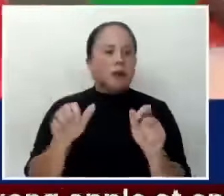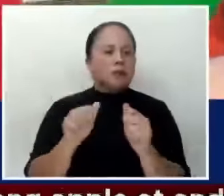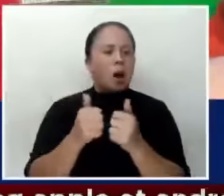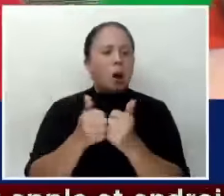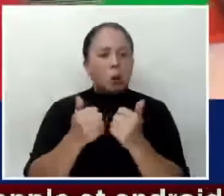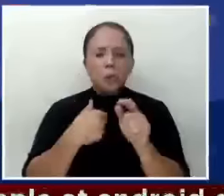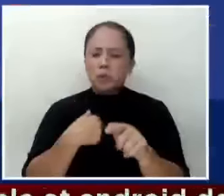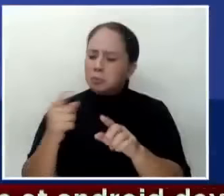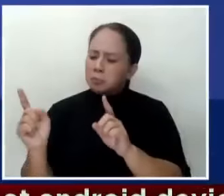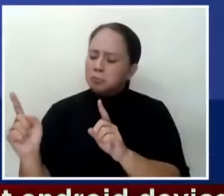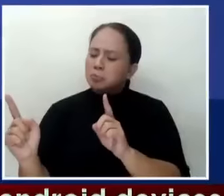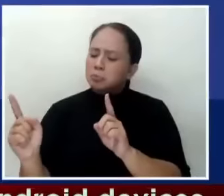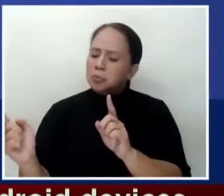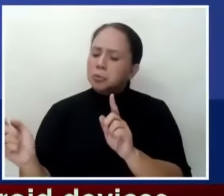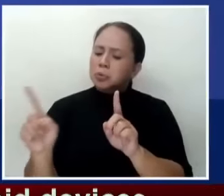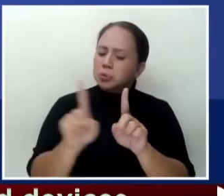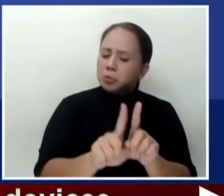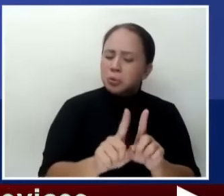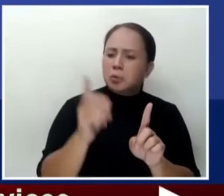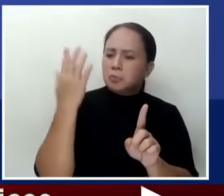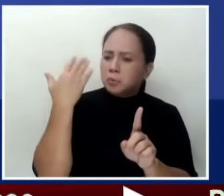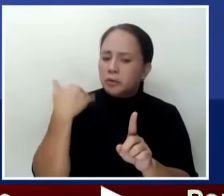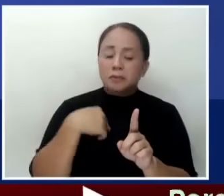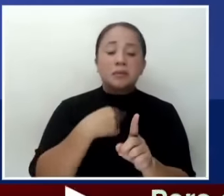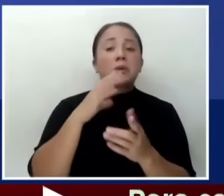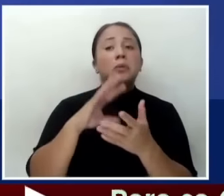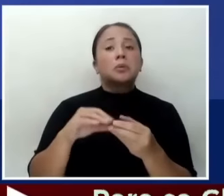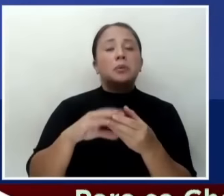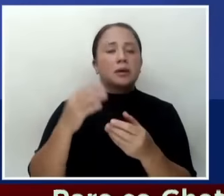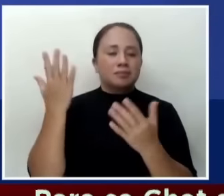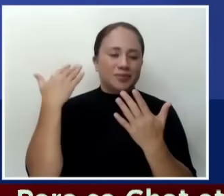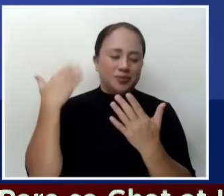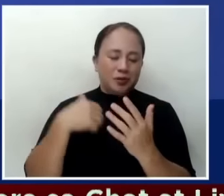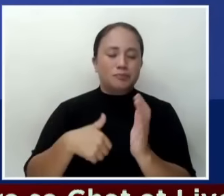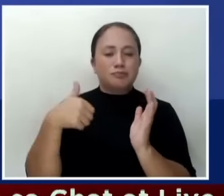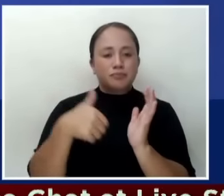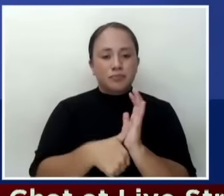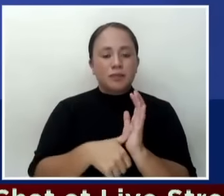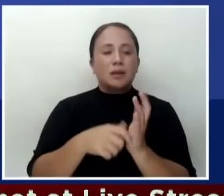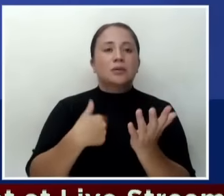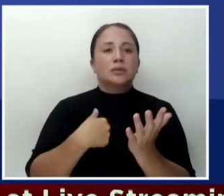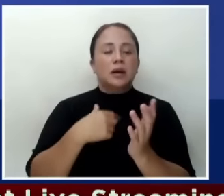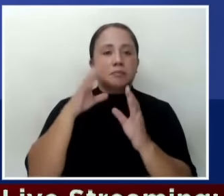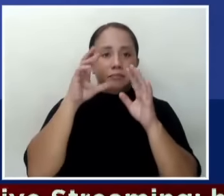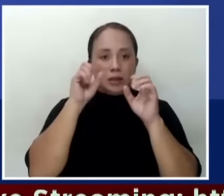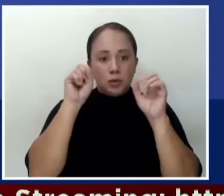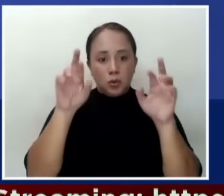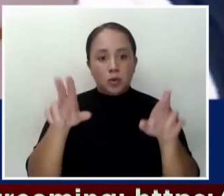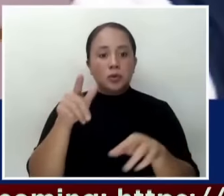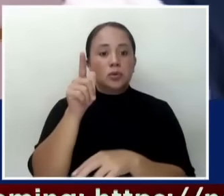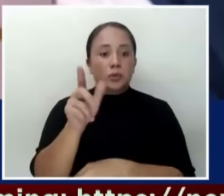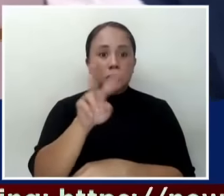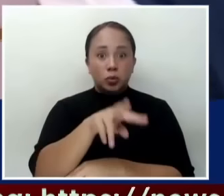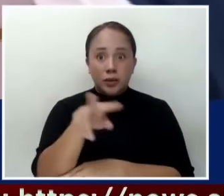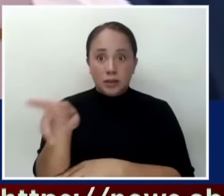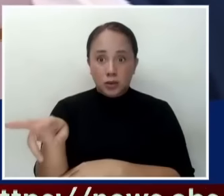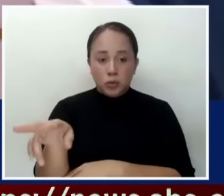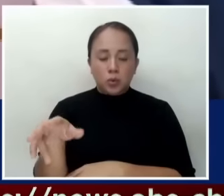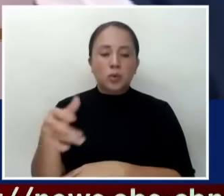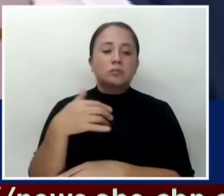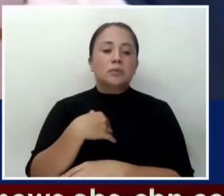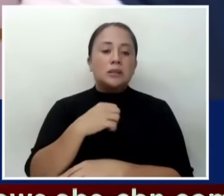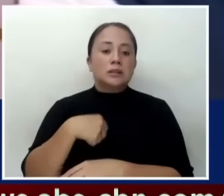tumakbo noon? Kwento ni Duterte, matapos niyang maghain ng kandidatura sa pagka-alkalde noong 2022, tinawagan siya ni